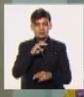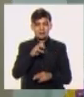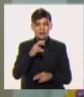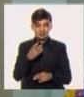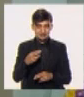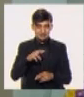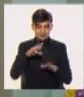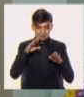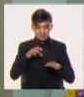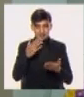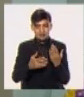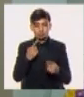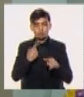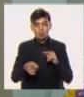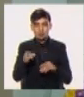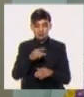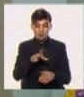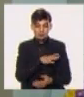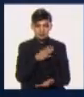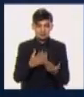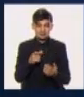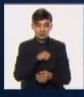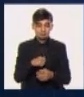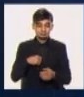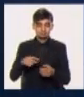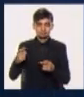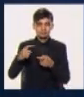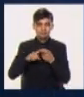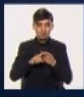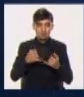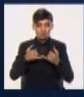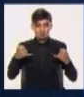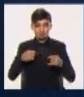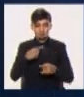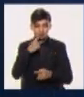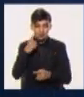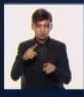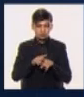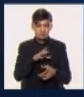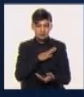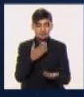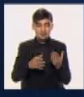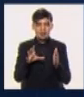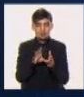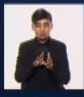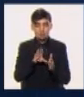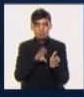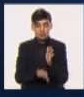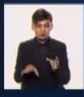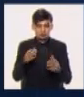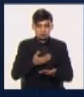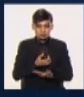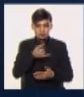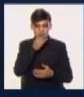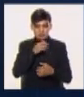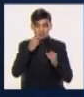зачастую станции находятся в другом регионе, нежели сам потребитель. Невозможно представить жизнь современного человека без электричества. Любые